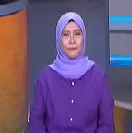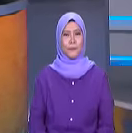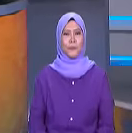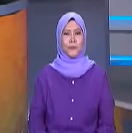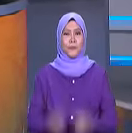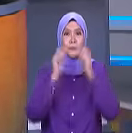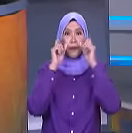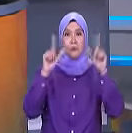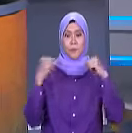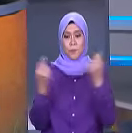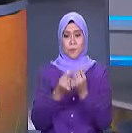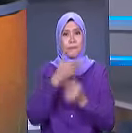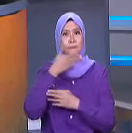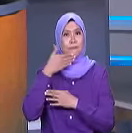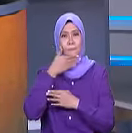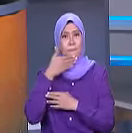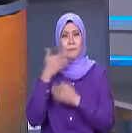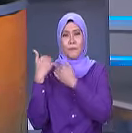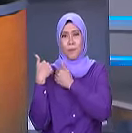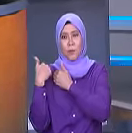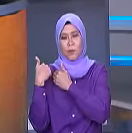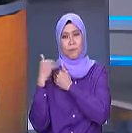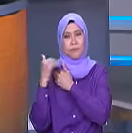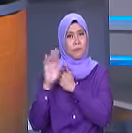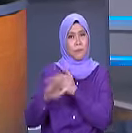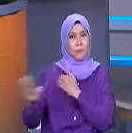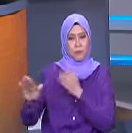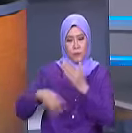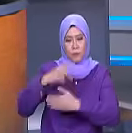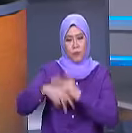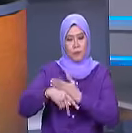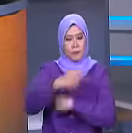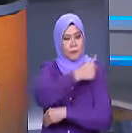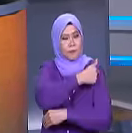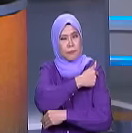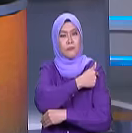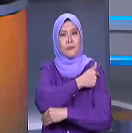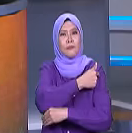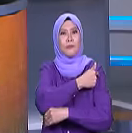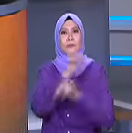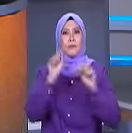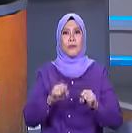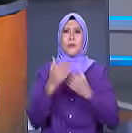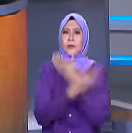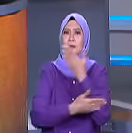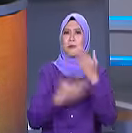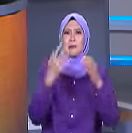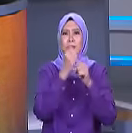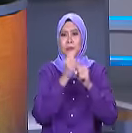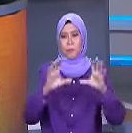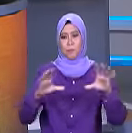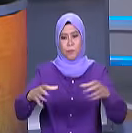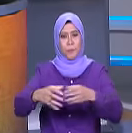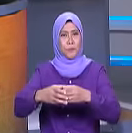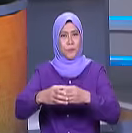ekoran kesedaran golongan belia terhadap peranan mereka dalam menjayakan proses vaksinasi bagi membolehkan negara mencapai imuniti